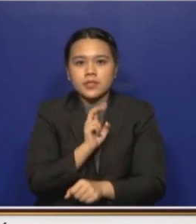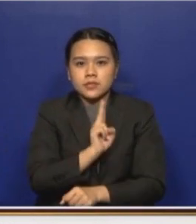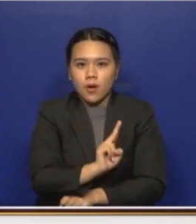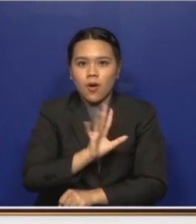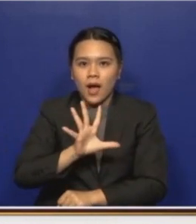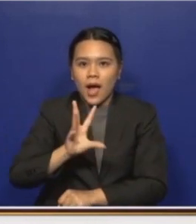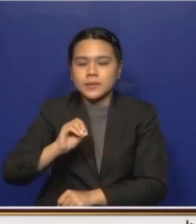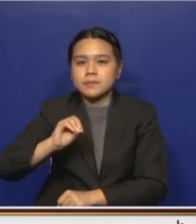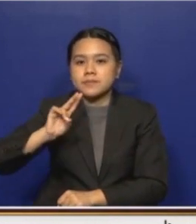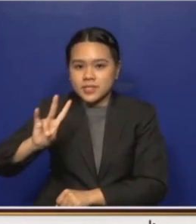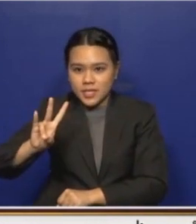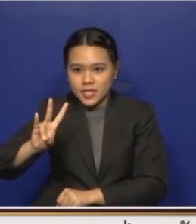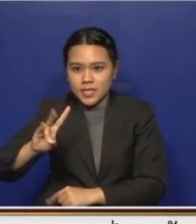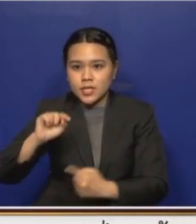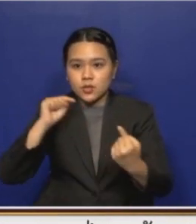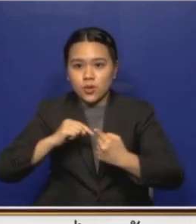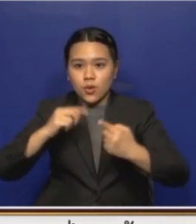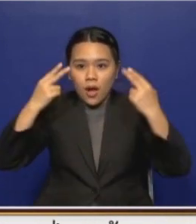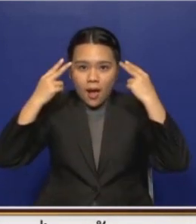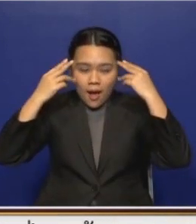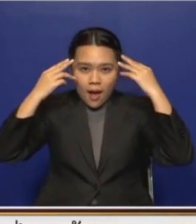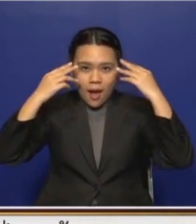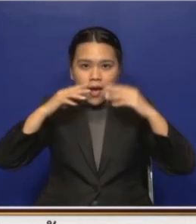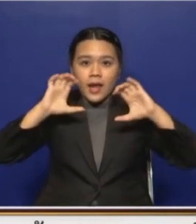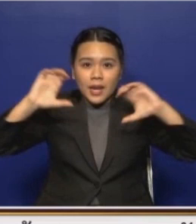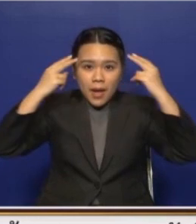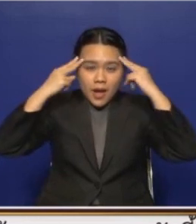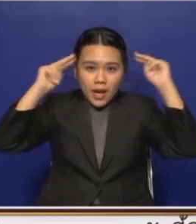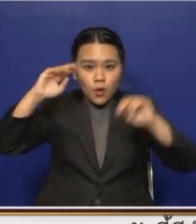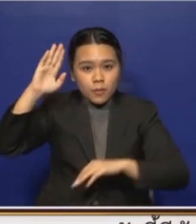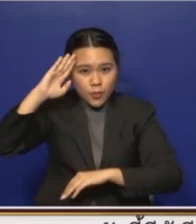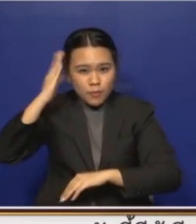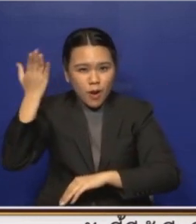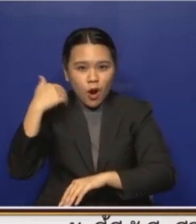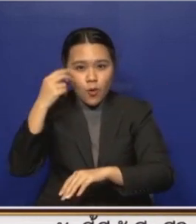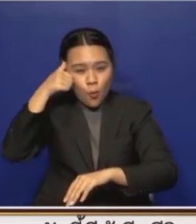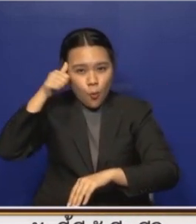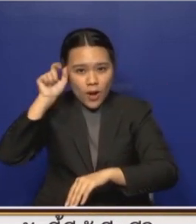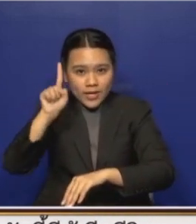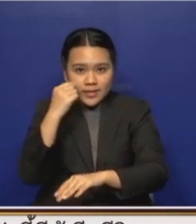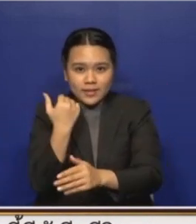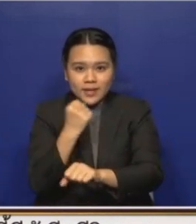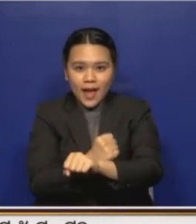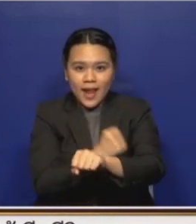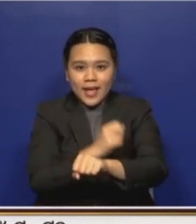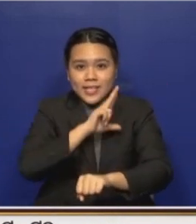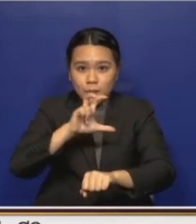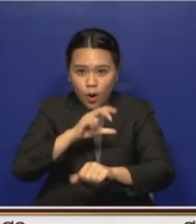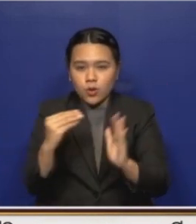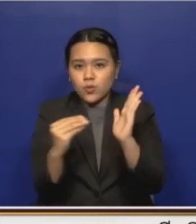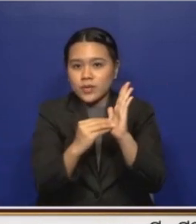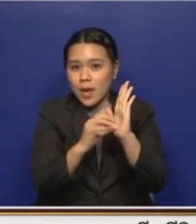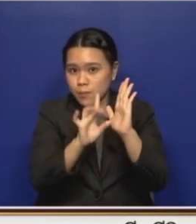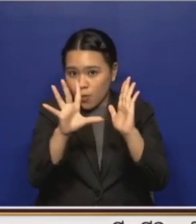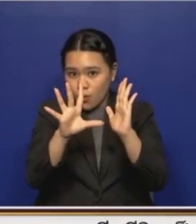ทพนะฮะแต่ท่านไปเทียบค่าข้าวกะเพราไข่ดาวโทษนะฮะคนไทยนึกอะไรไม่ออก